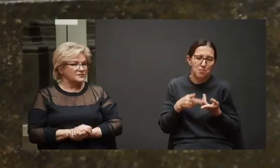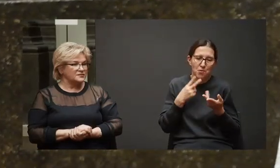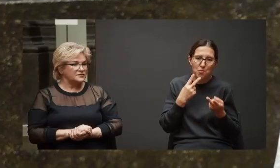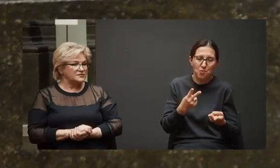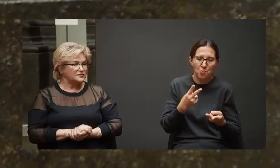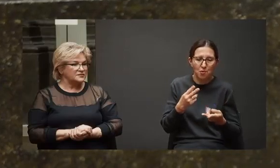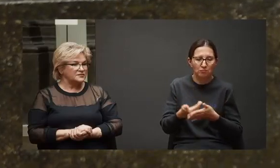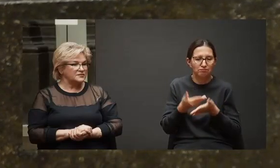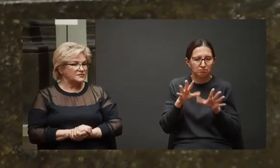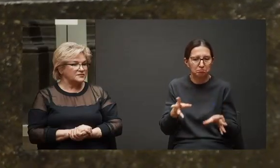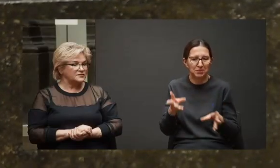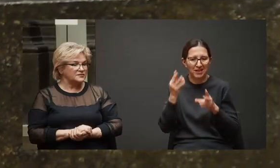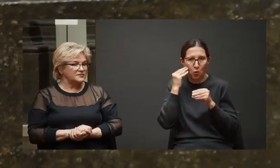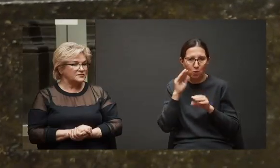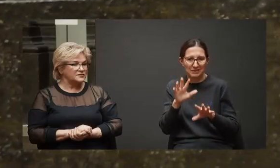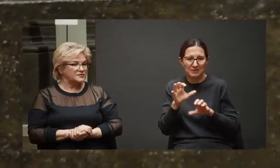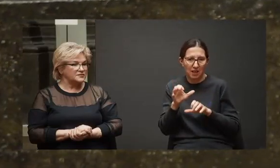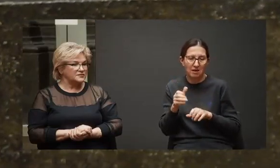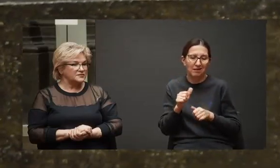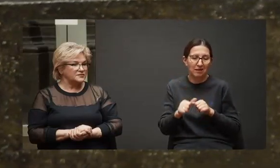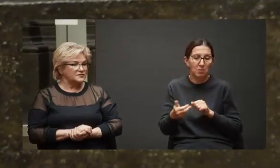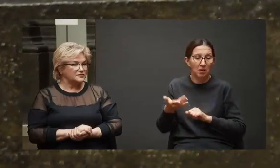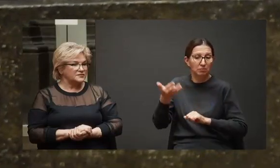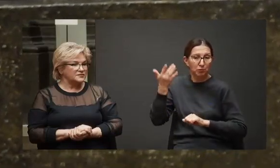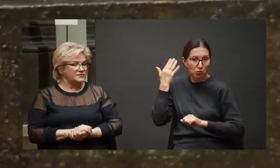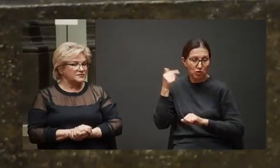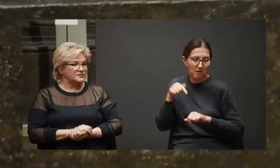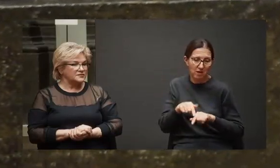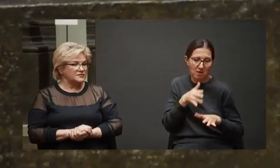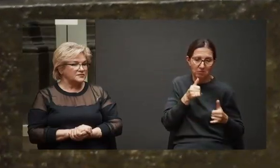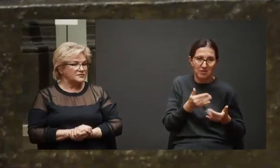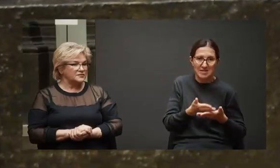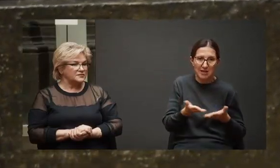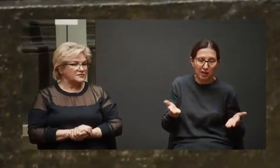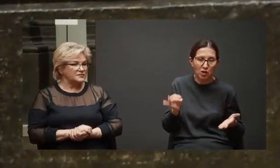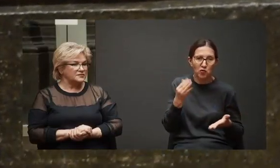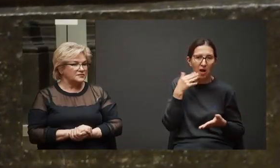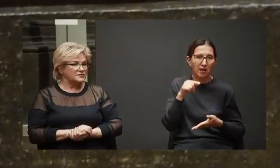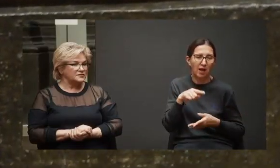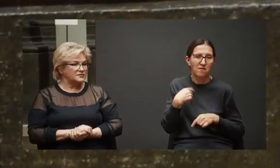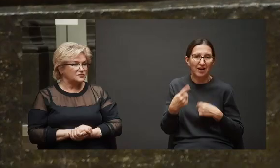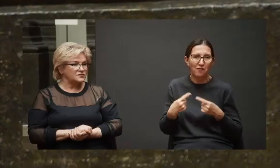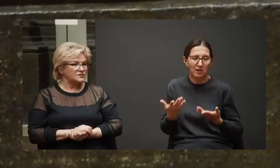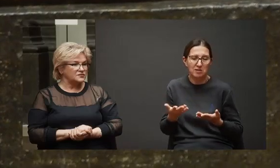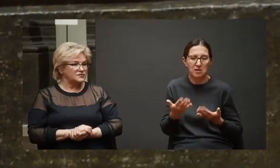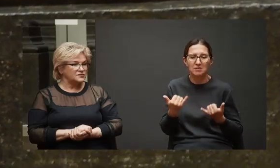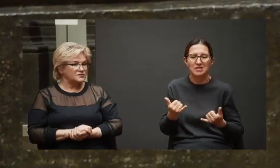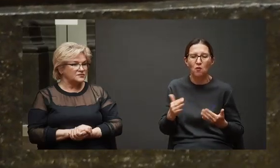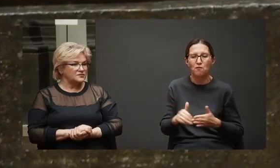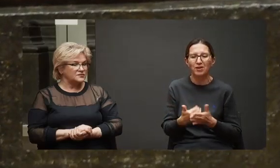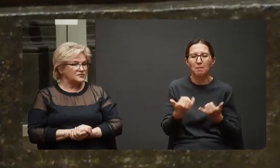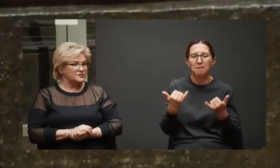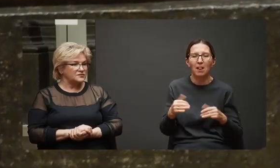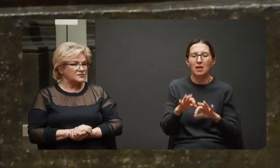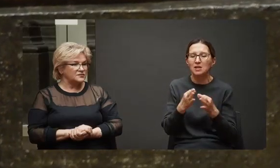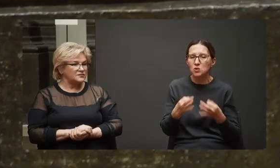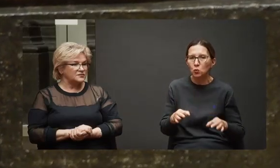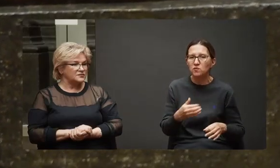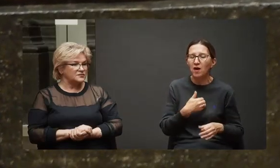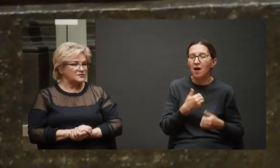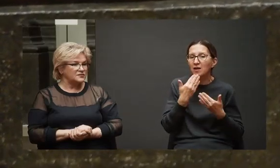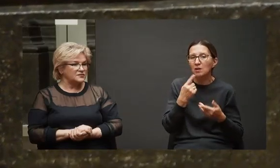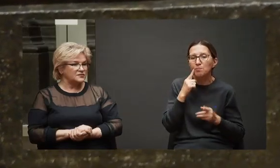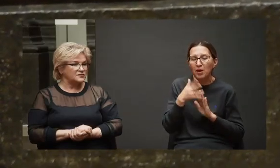и переоценок по отношению к прошлому в этом смысле. И вообще, когда вы говорите «современное искусство», тут хотелось бы понять,